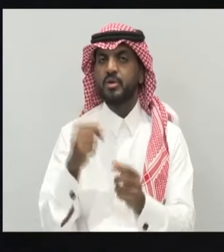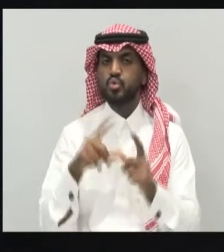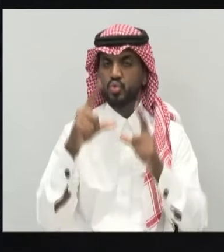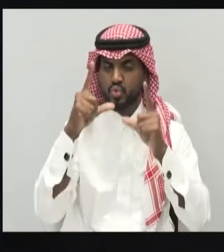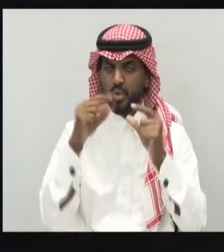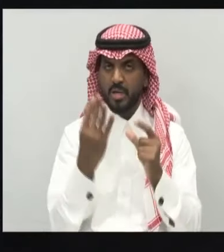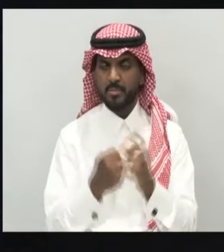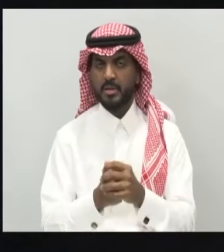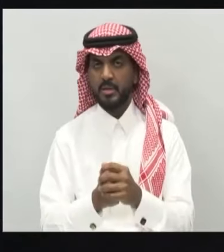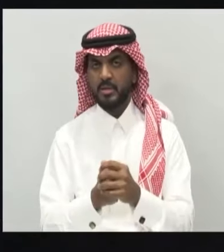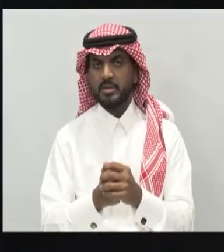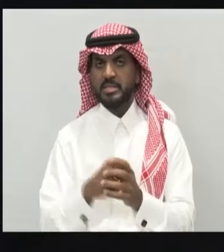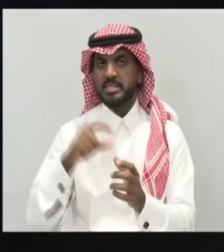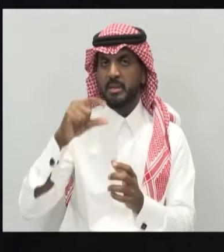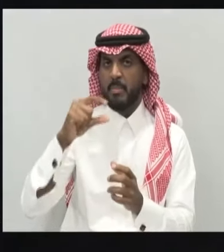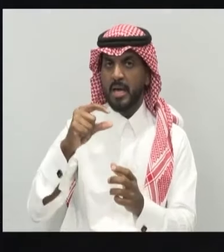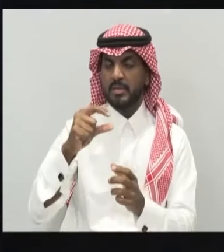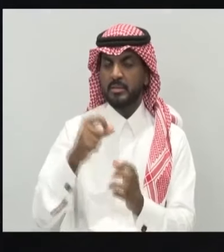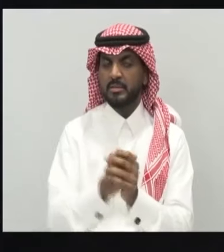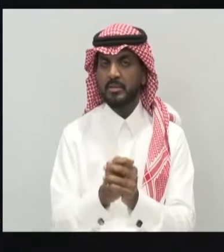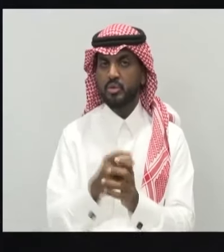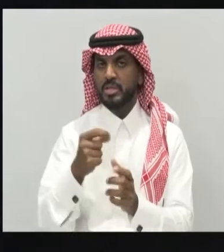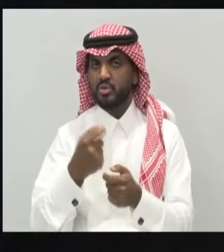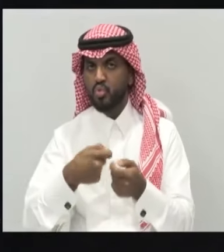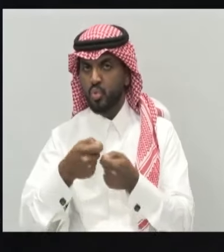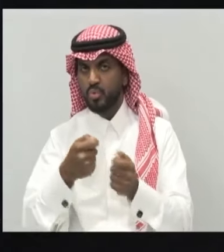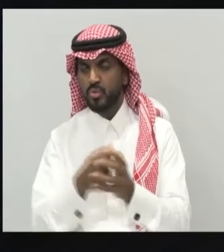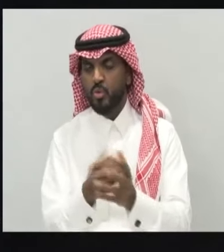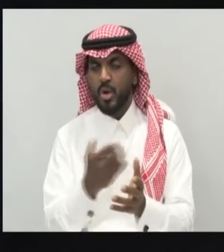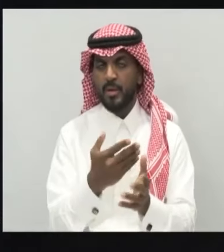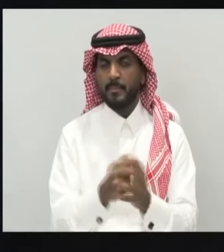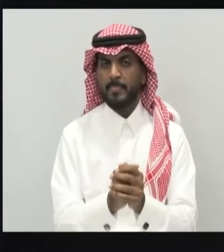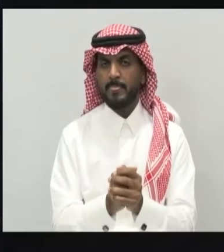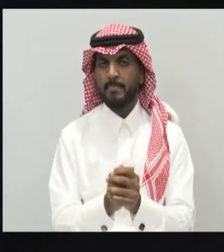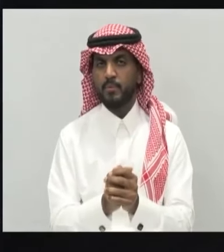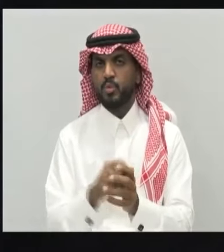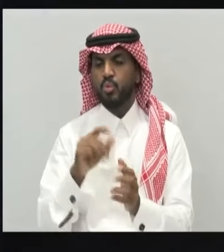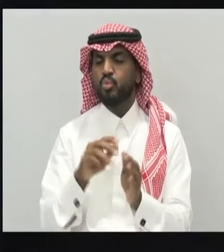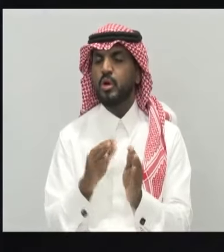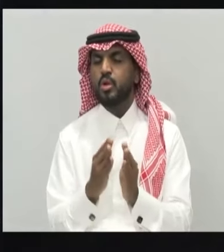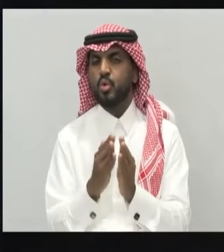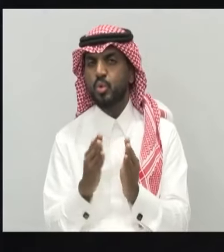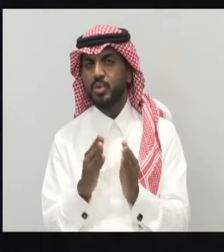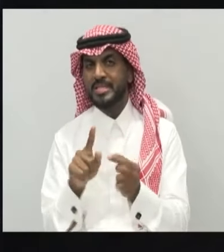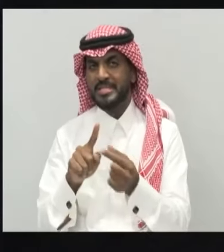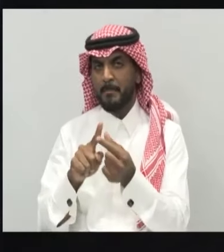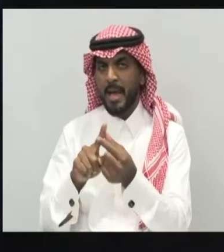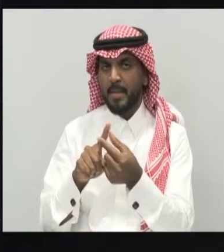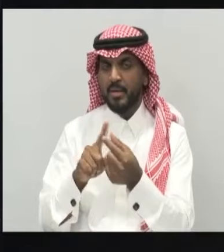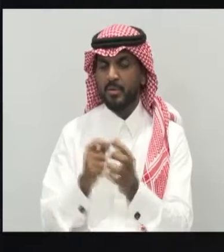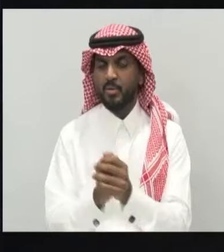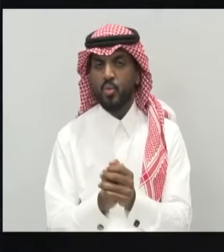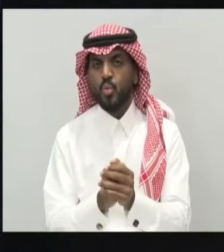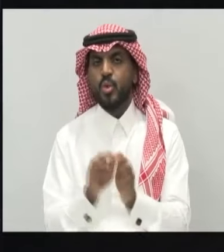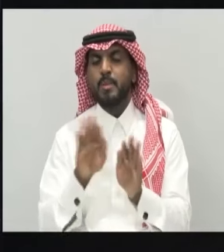الاربعه اللي هي سماكه بارك الله فيكم قطعه النقود وكذلك عرض السبابه وكذلك